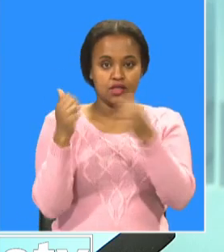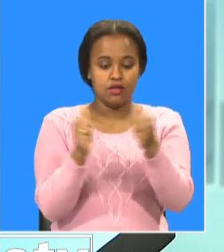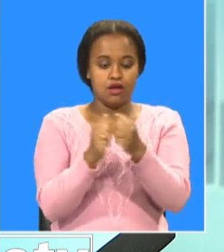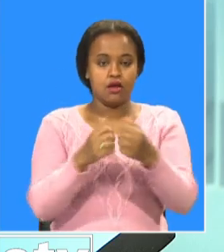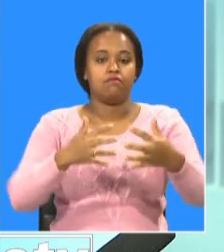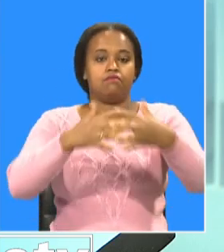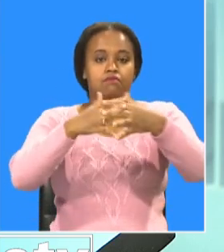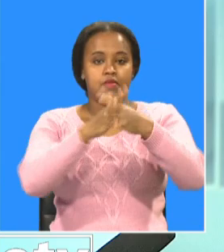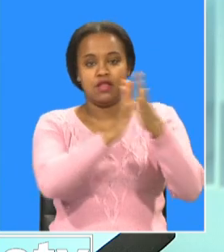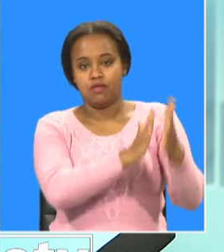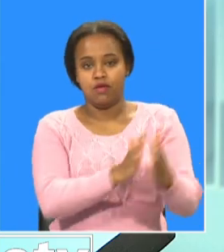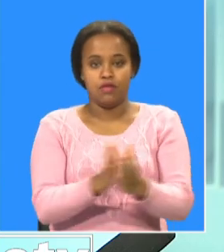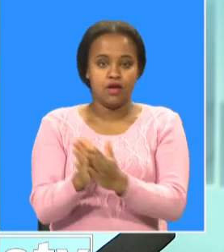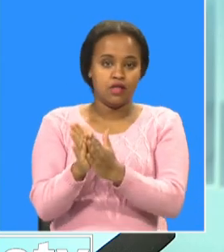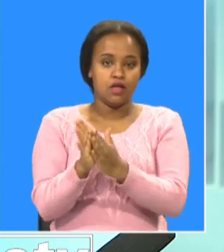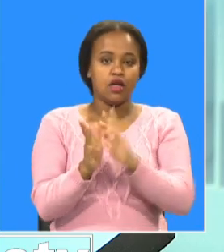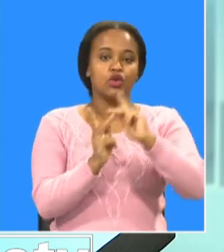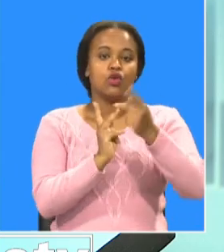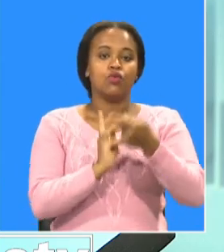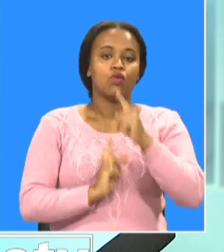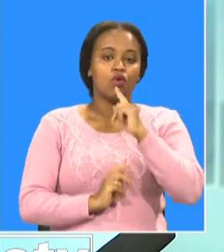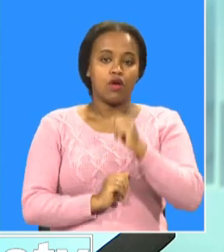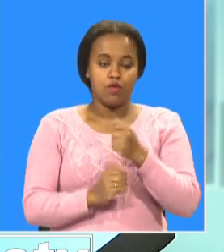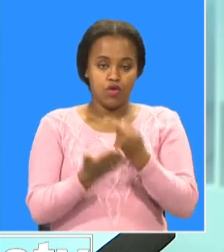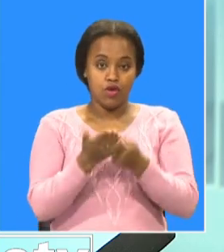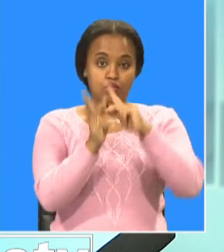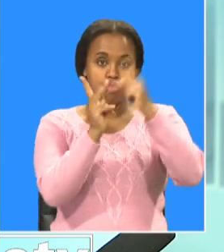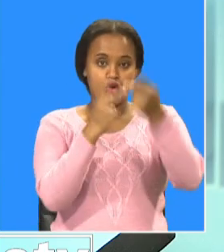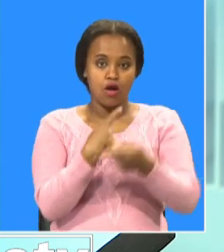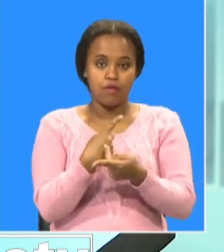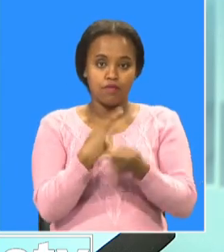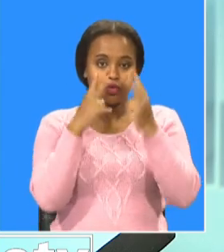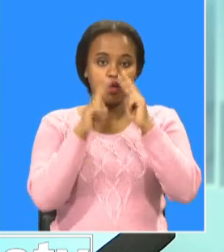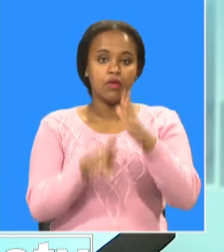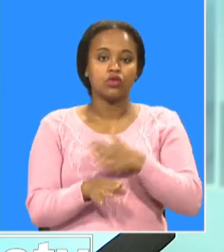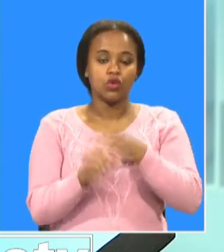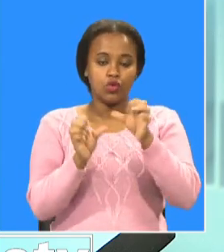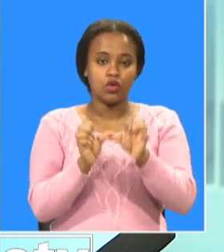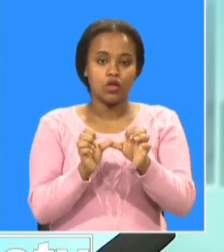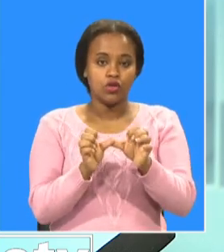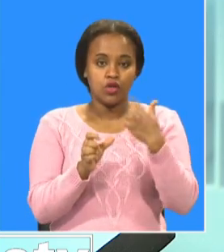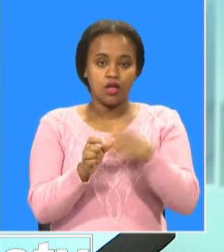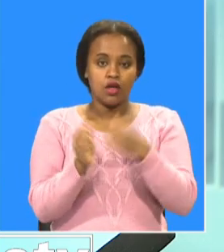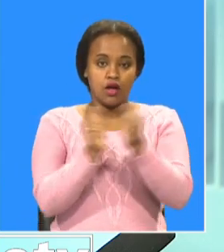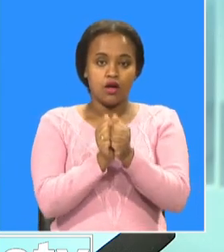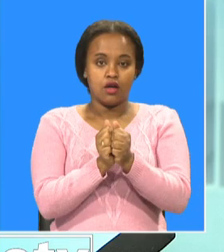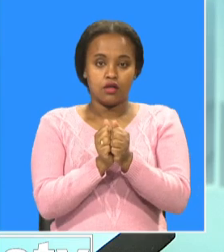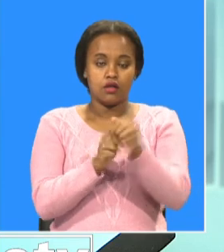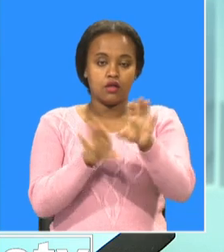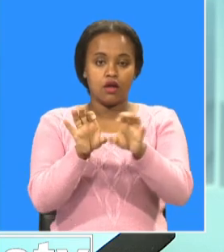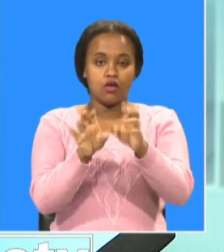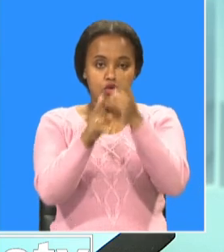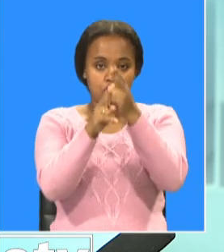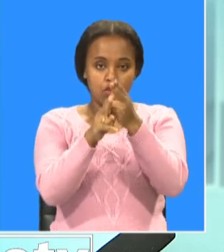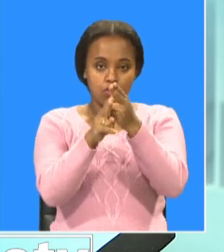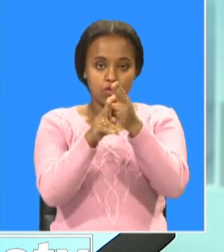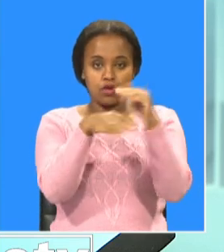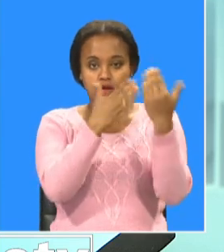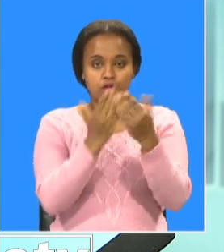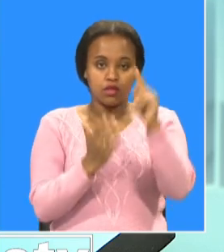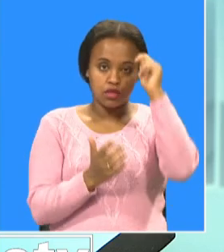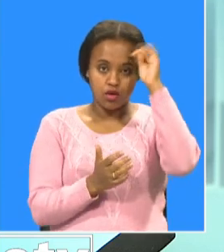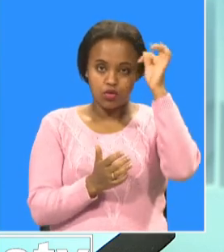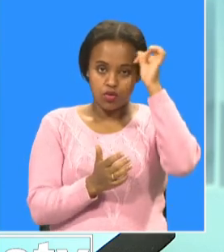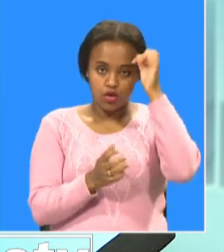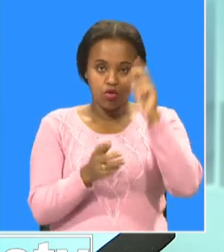በመተባበር ያዘጋጀው ፕሮግራም ነው። ይህ ፕሮግራም ተመልካቾቻችን ቆይታችሁን ከኛ ጋር እንድታደርጉ ባክብሮት እንጋብዛለን። ታሪኩ ታዬ